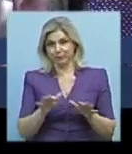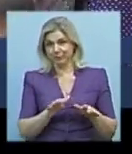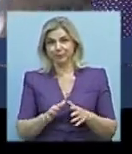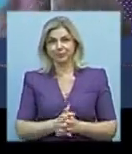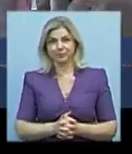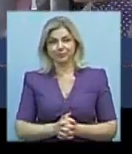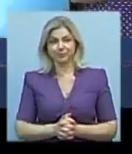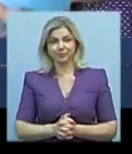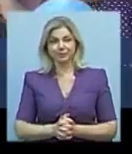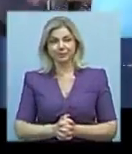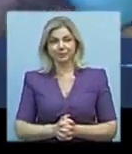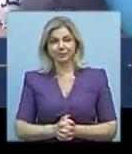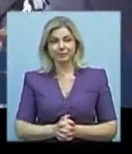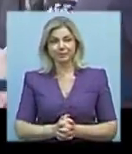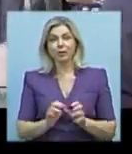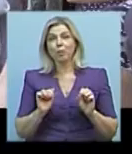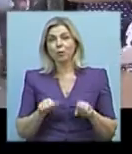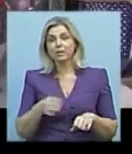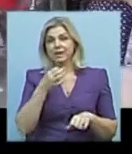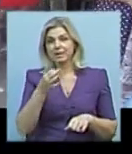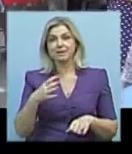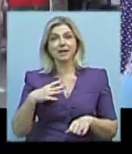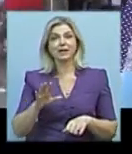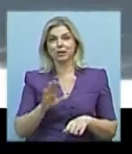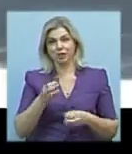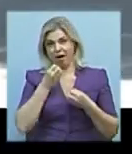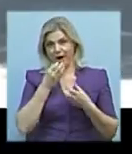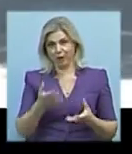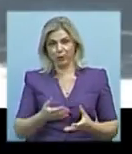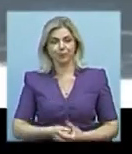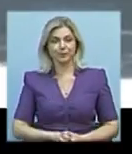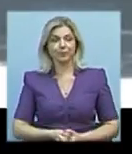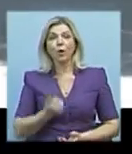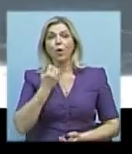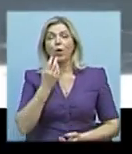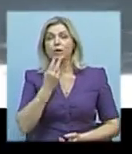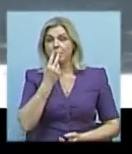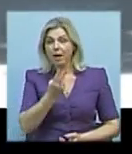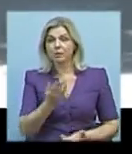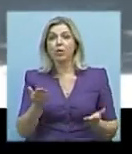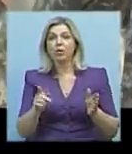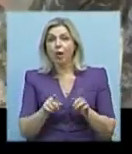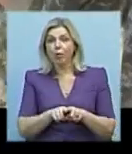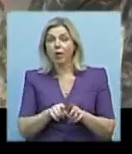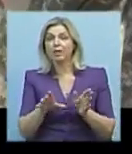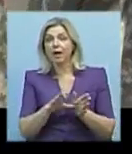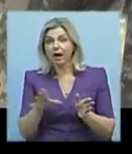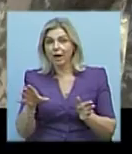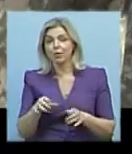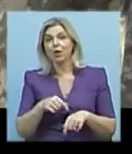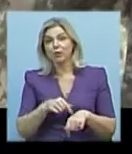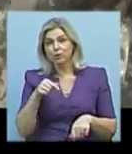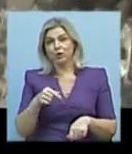досить, навіть можна сказати, неочікувано гарно. Коли бачиш таку якби енергетику, відчуваєш,